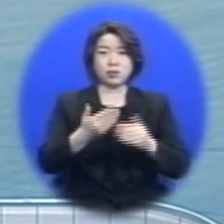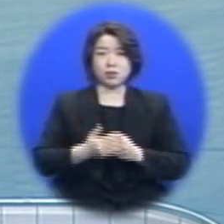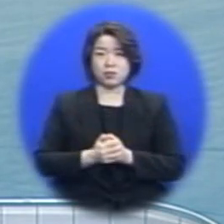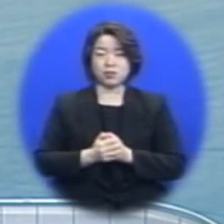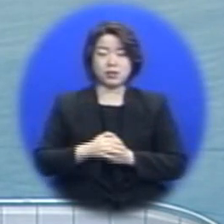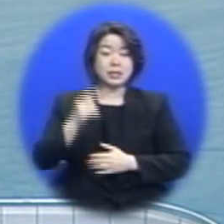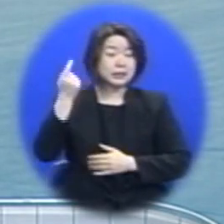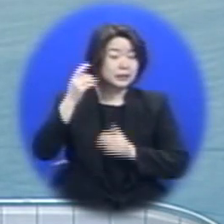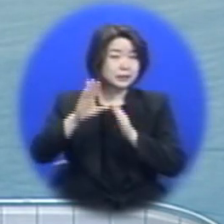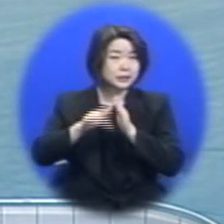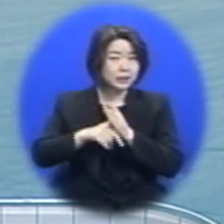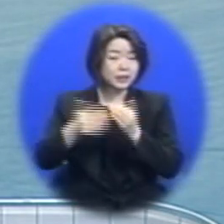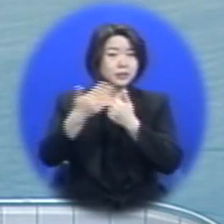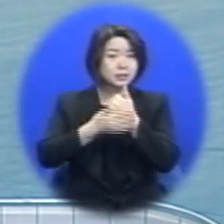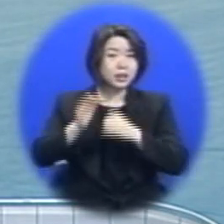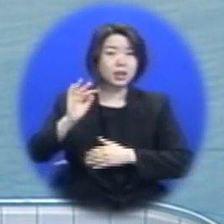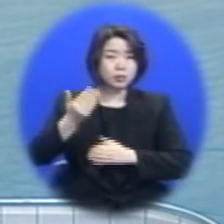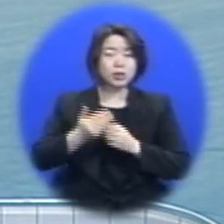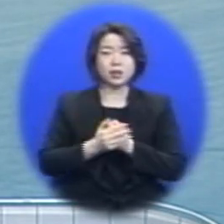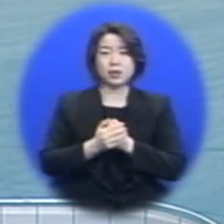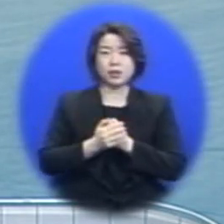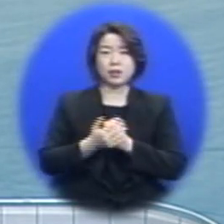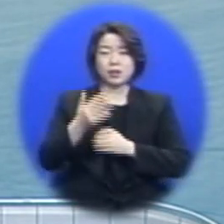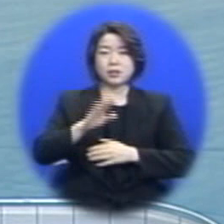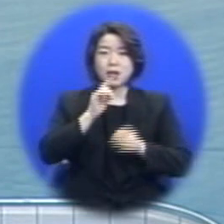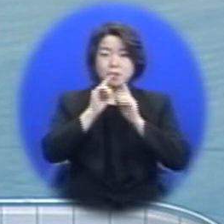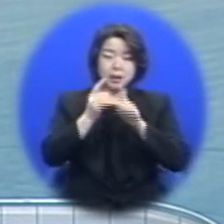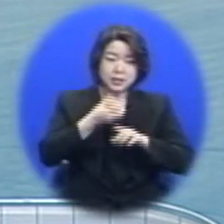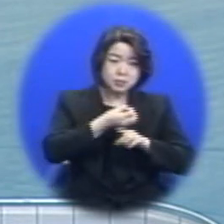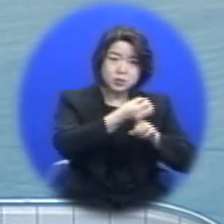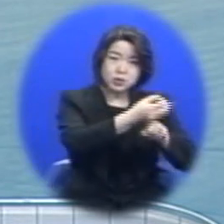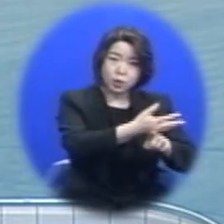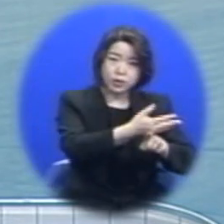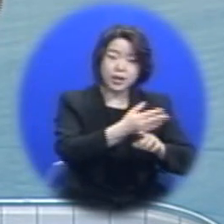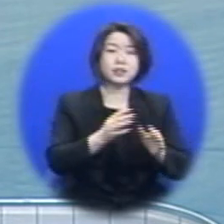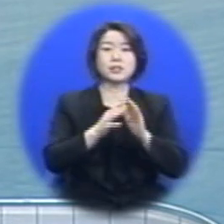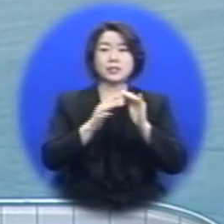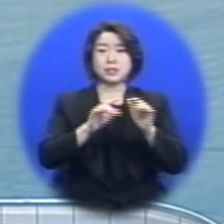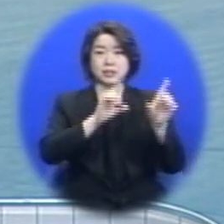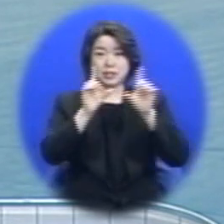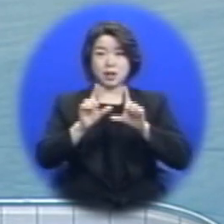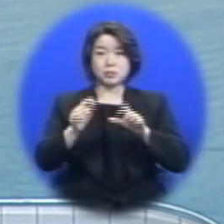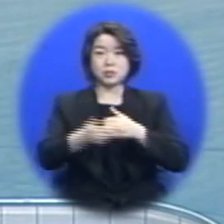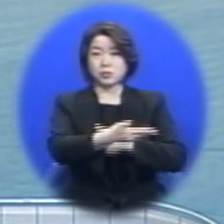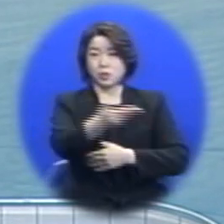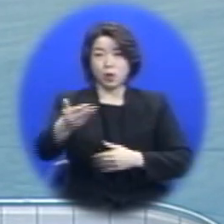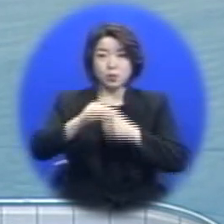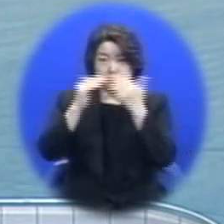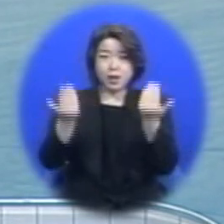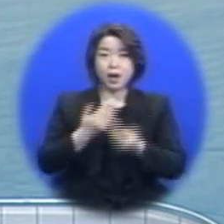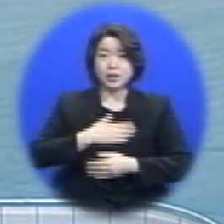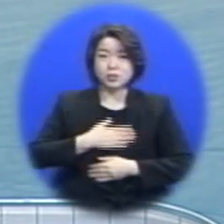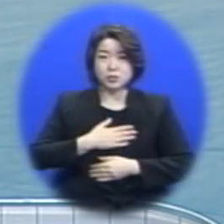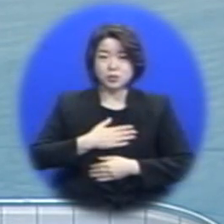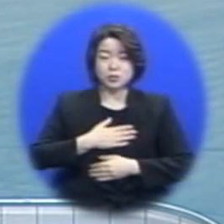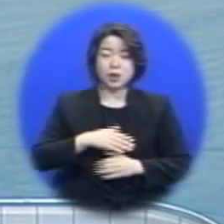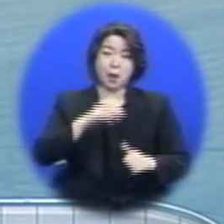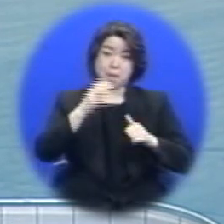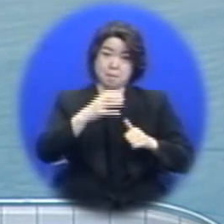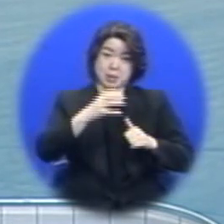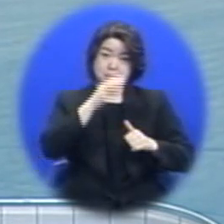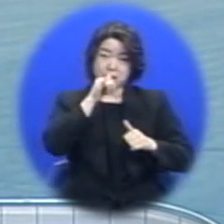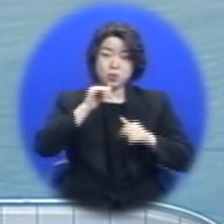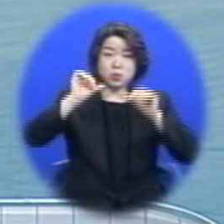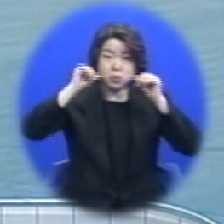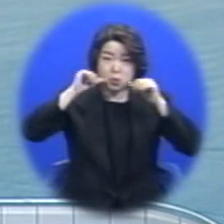들을 때는 은혜가 되지만 말씀을 전하는 삶은 여러분도 다 아시잖아요. 핍박도 있고